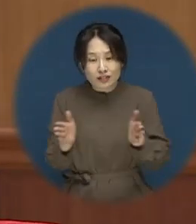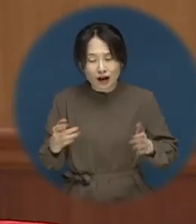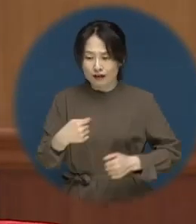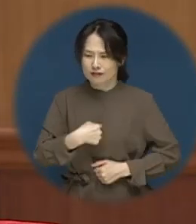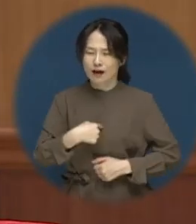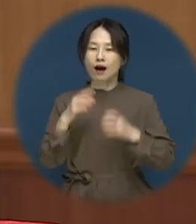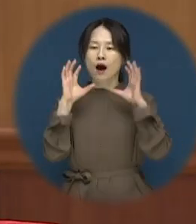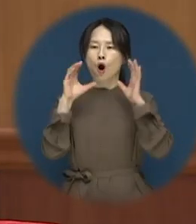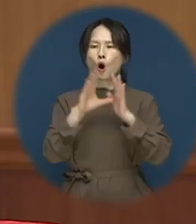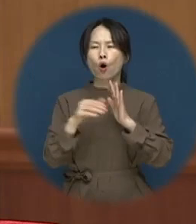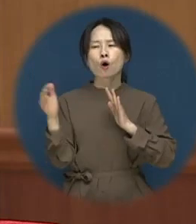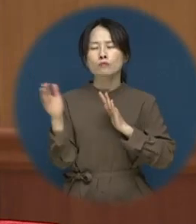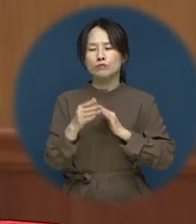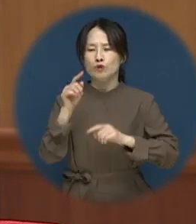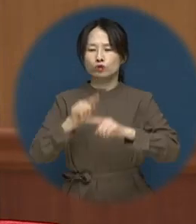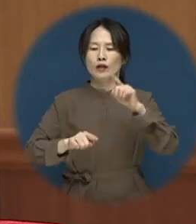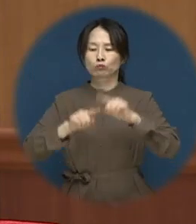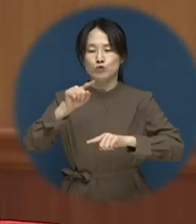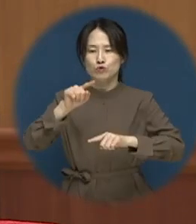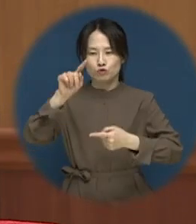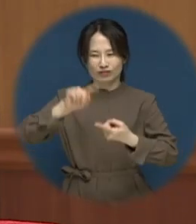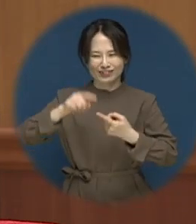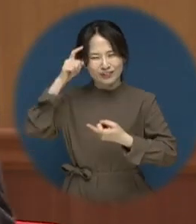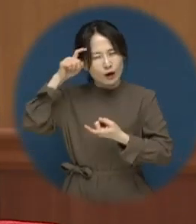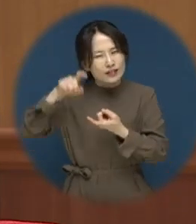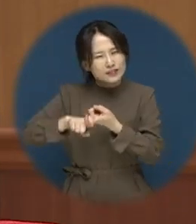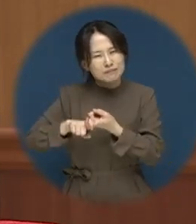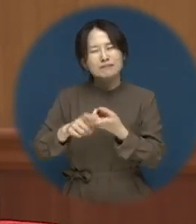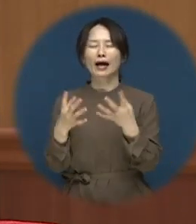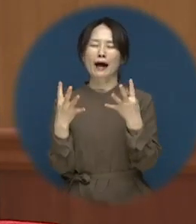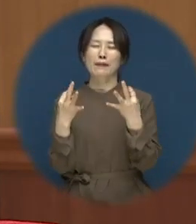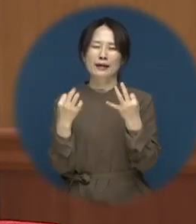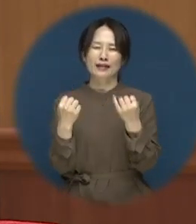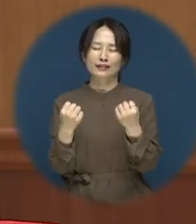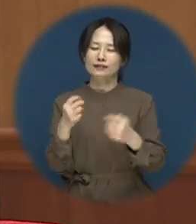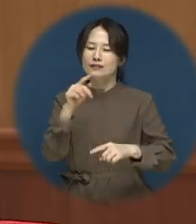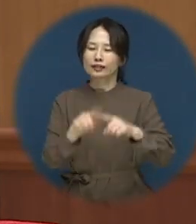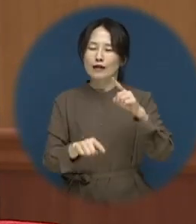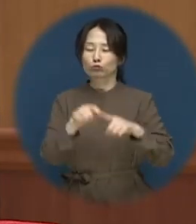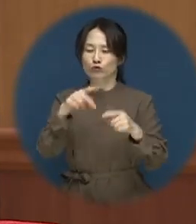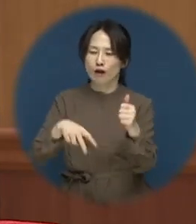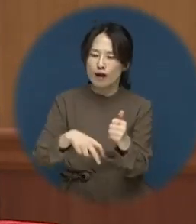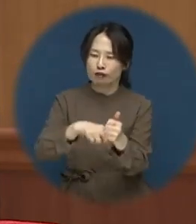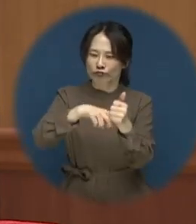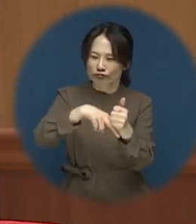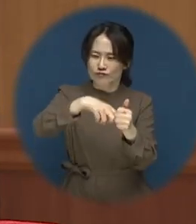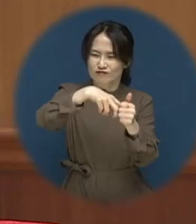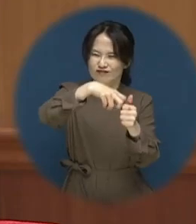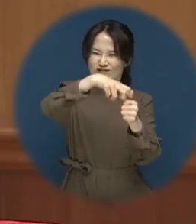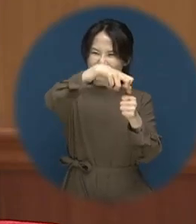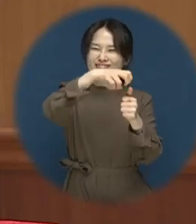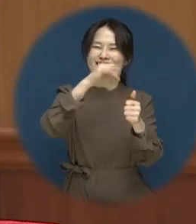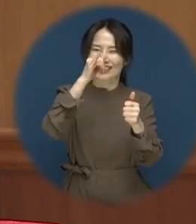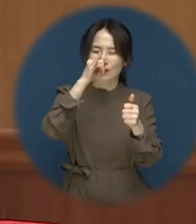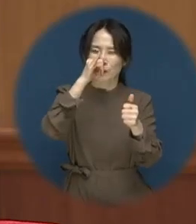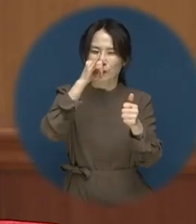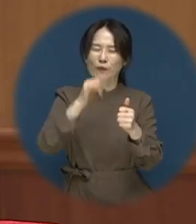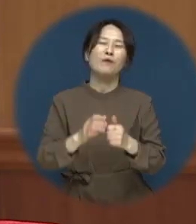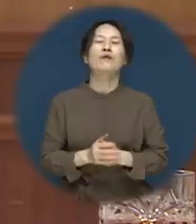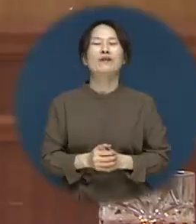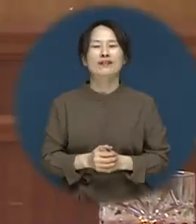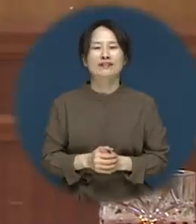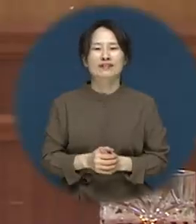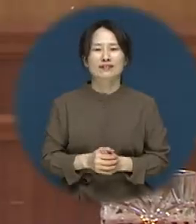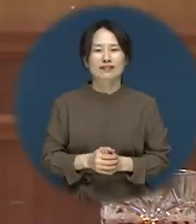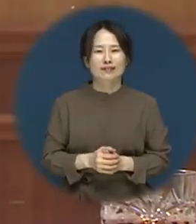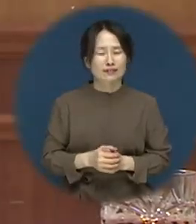때부터 나무에 관심이 많았나 봐요. 그러니까 어렸을 때부터 나무에도 올라가고, 나무를 좀 못 살게 하면서 살은 거죠, 어렸을 때는. 아니,